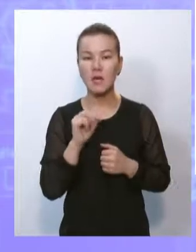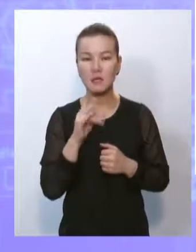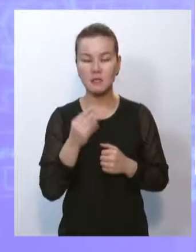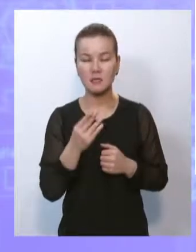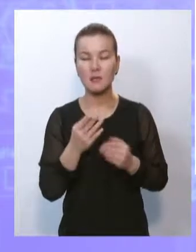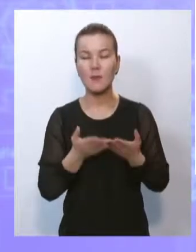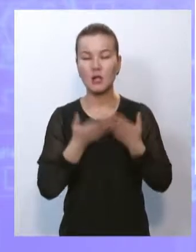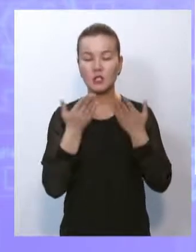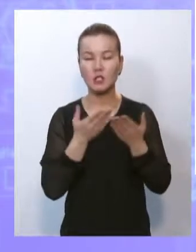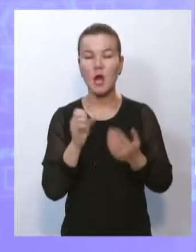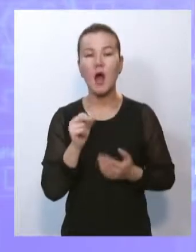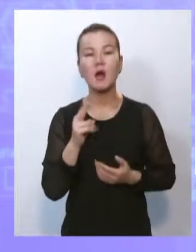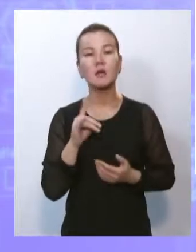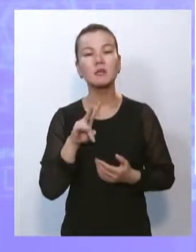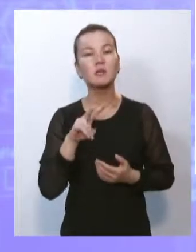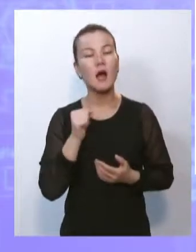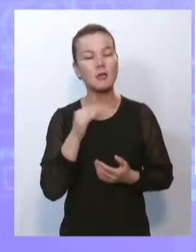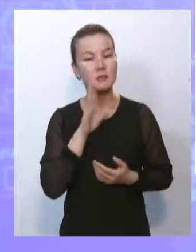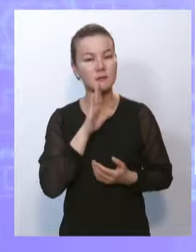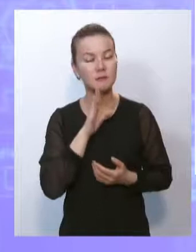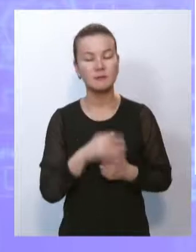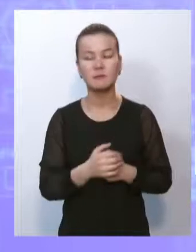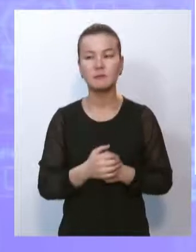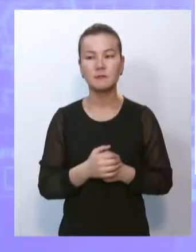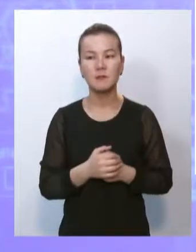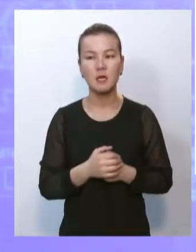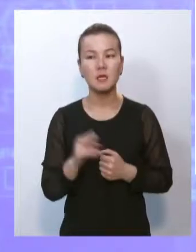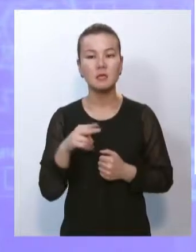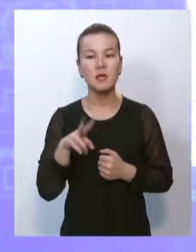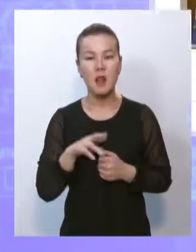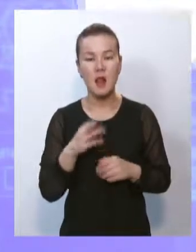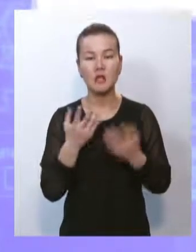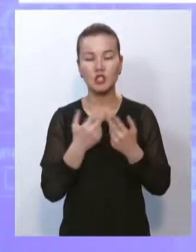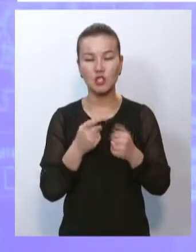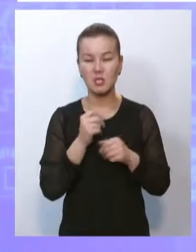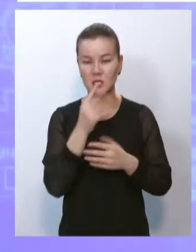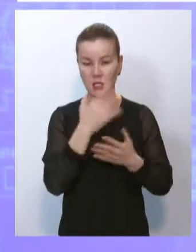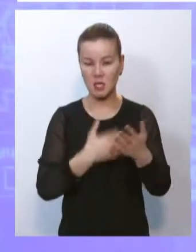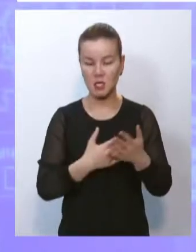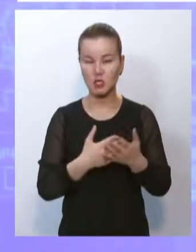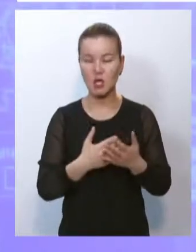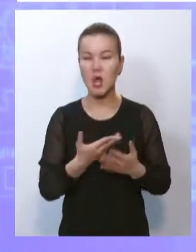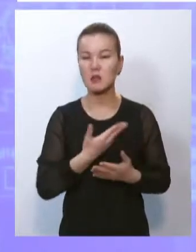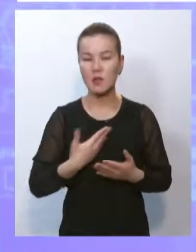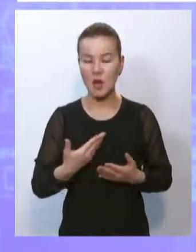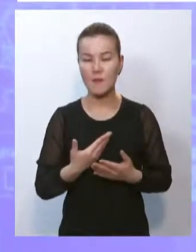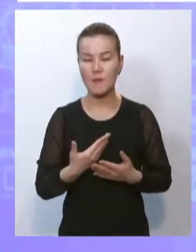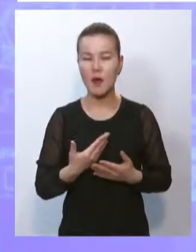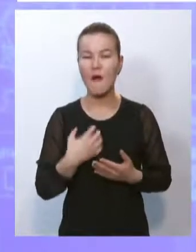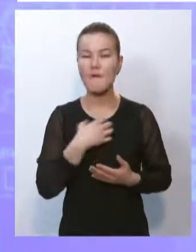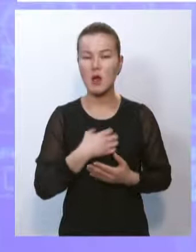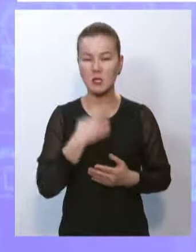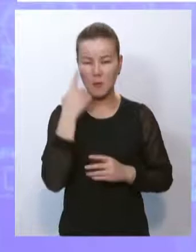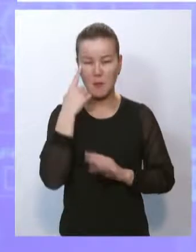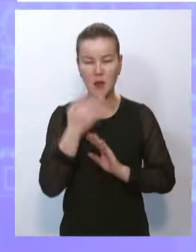прочитала около и для решения задачи нам важно